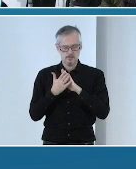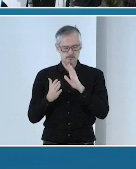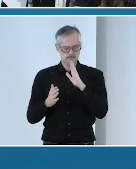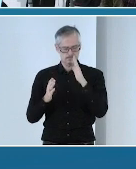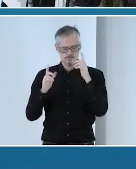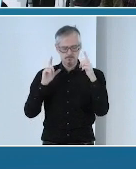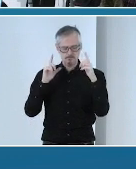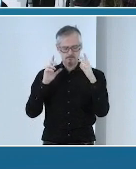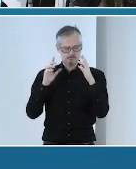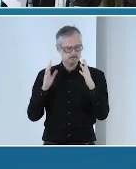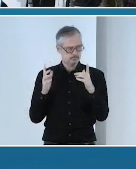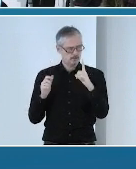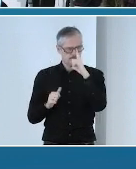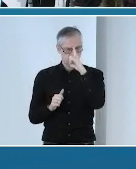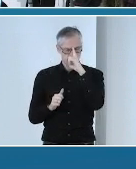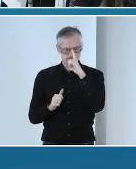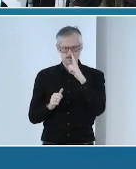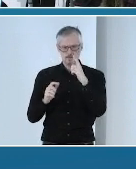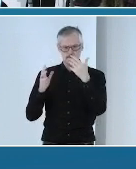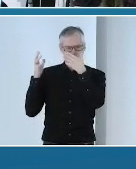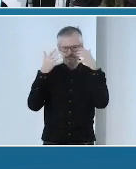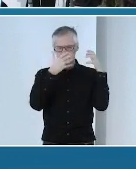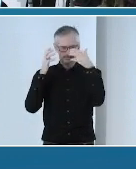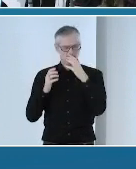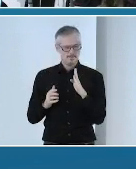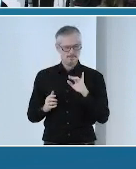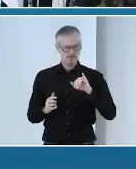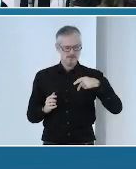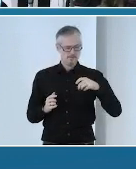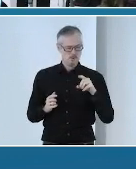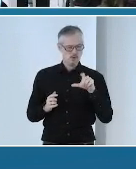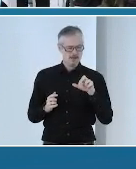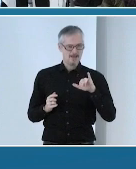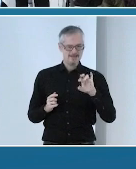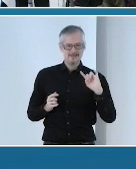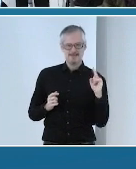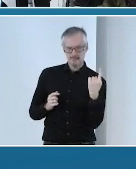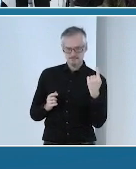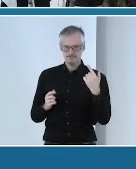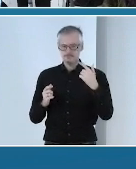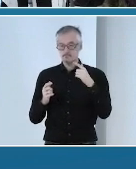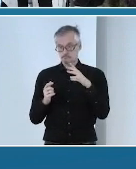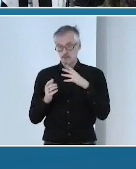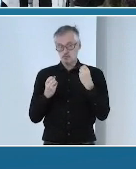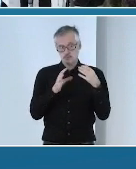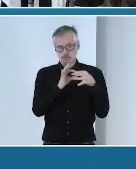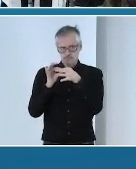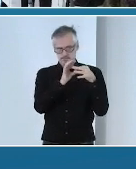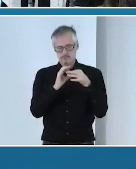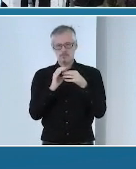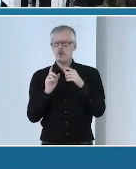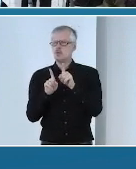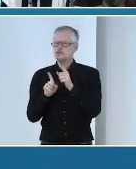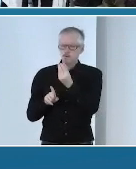Voilà, les troubles cognitifs du sujet âgé, mais bon, pourquoi pas chez les enfants aussi qui ont des troubles,